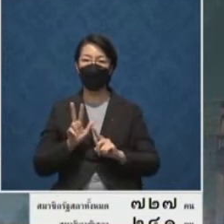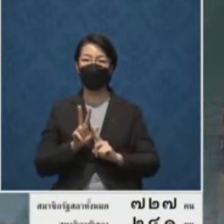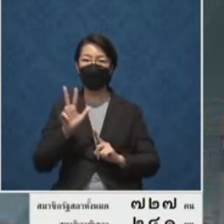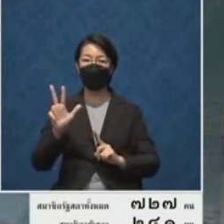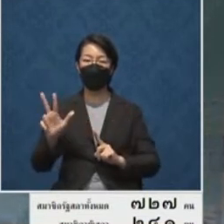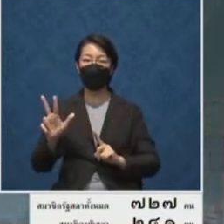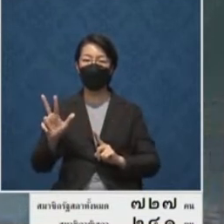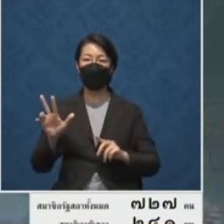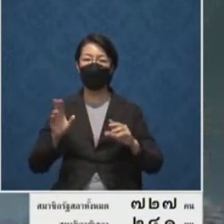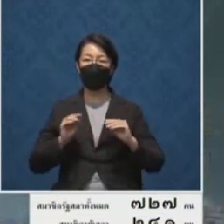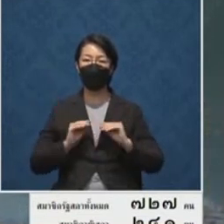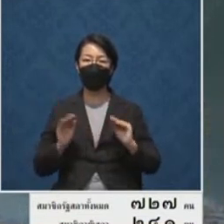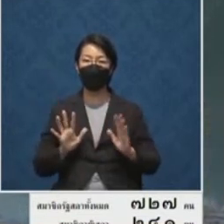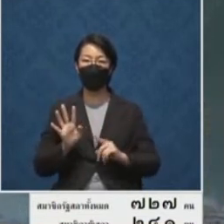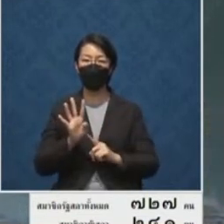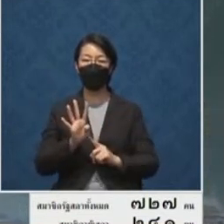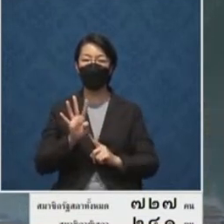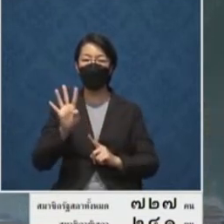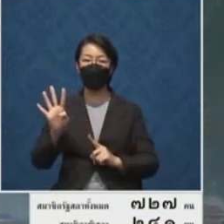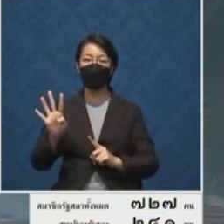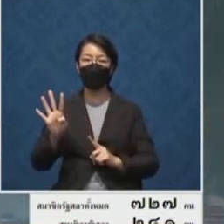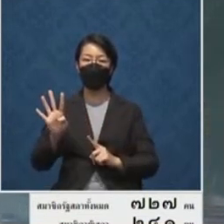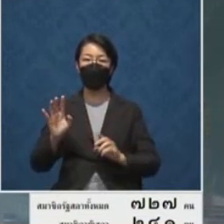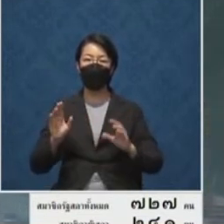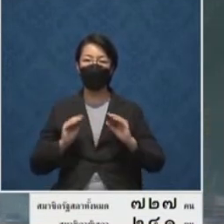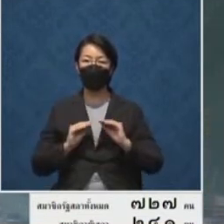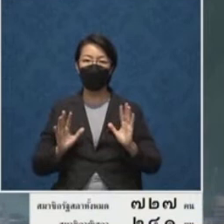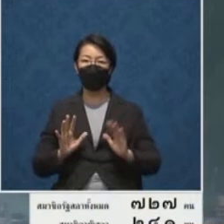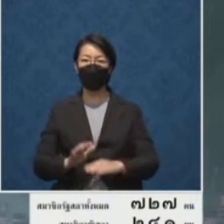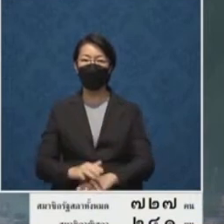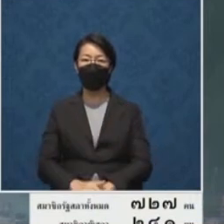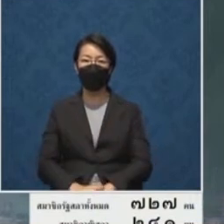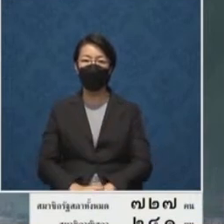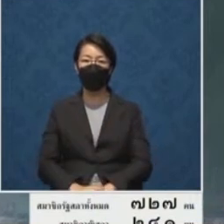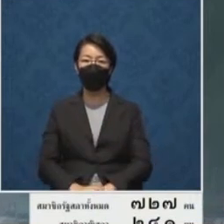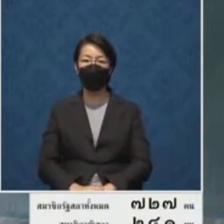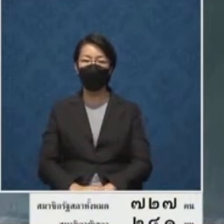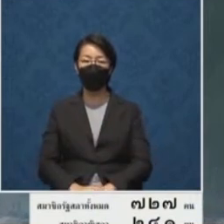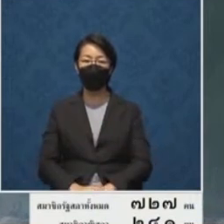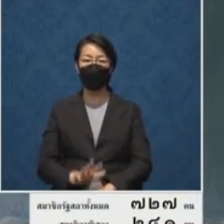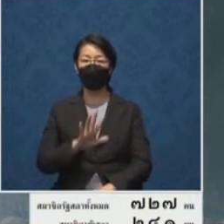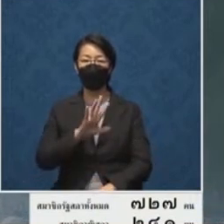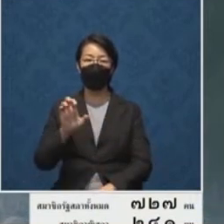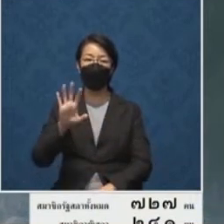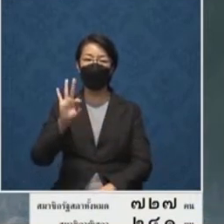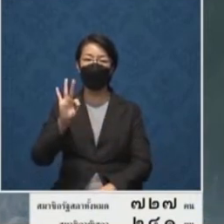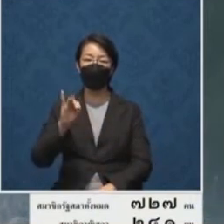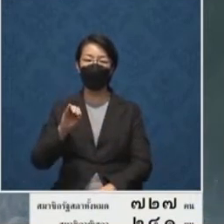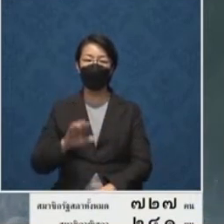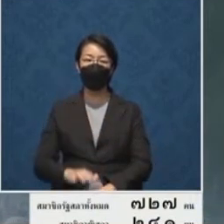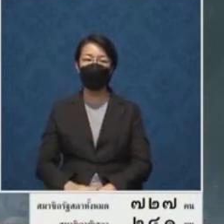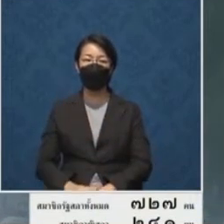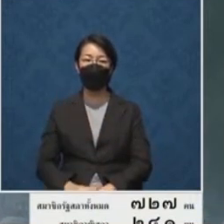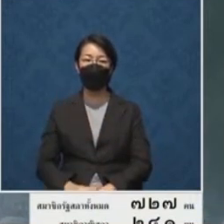การ3ไม่รับหลักการและ4ไม่รับหลักการครับ 590นายสัม